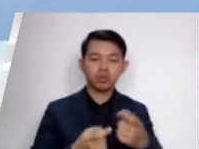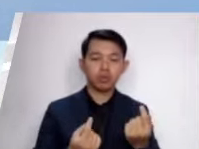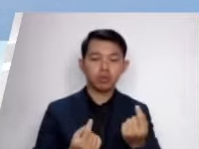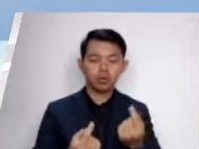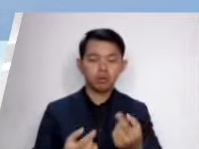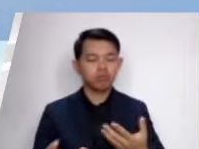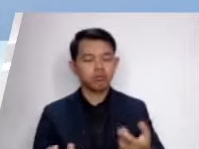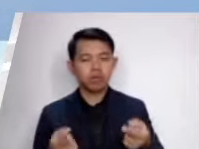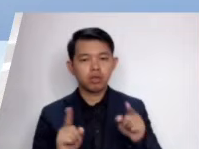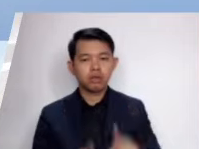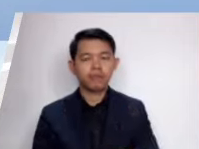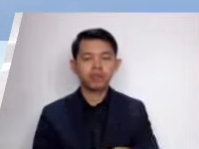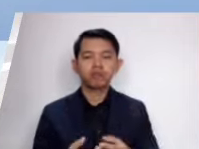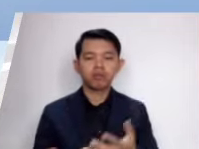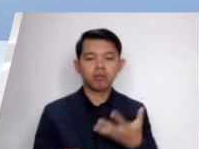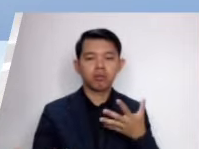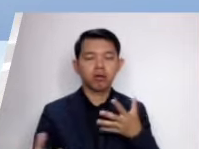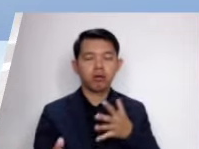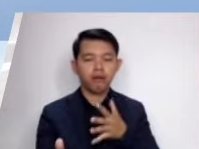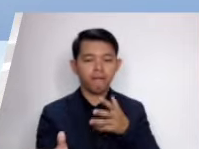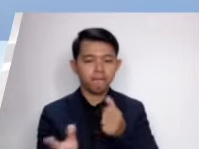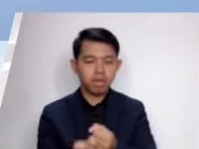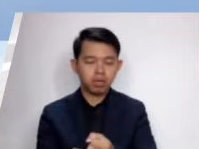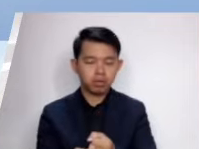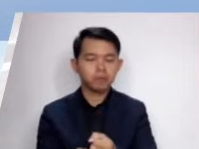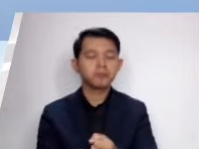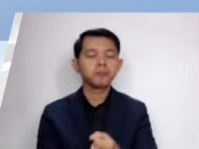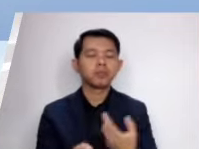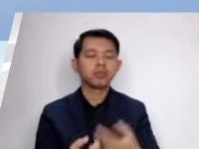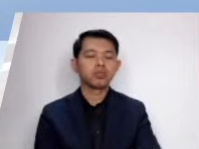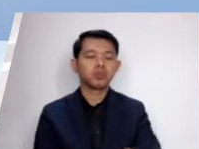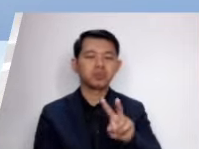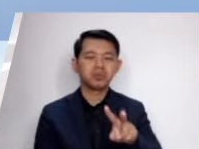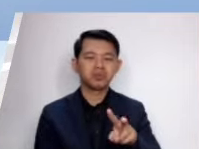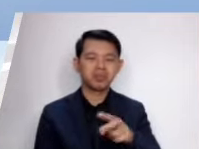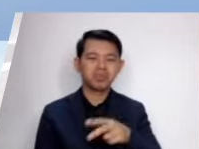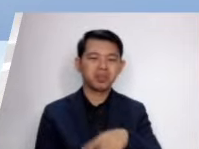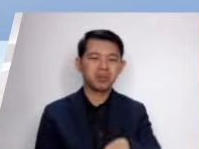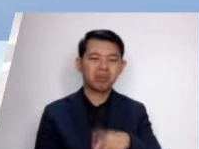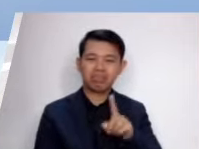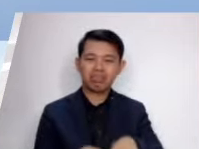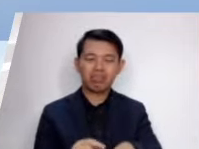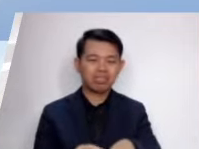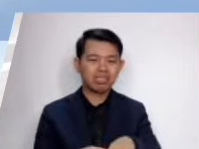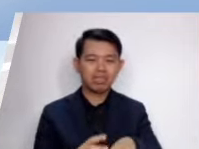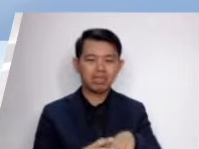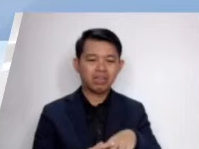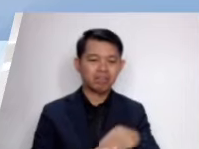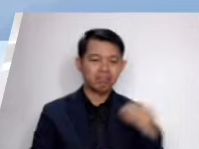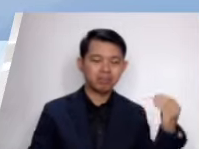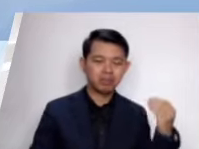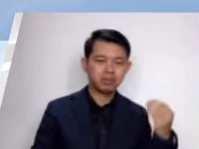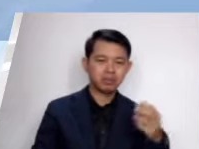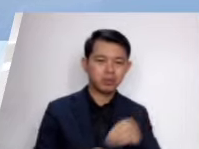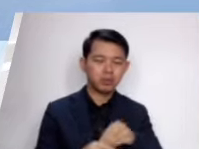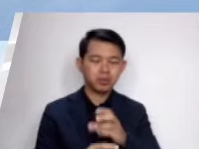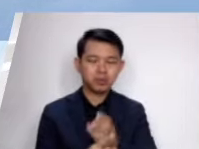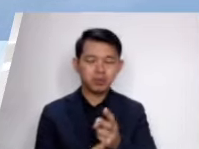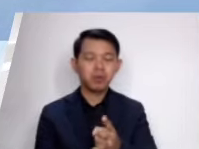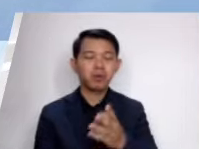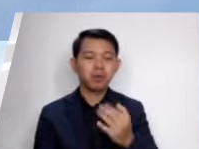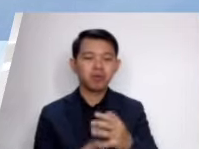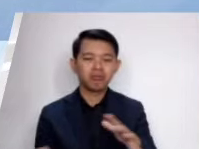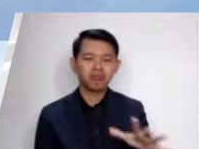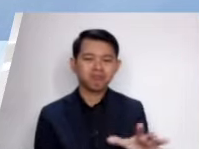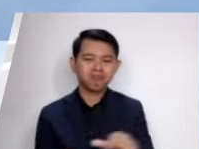truck. Pahirap ang mailabas ang dalawang biktima sa van dahil wasak ang harapan nito. Nagtamo rin ng gasgas at pasa sa katawan ng driver